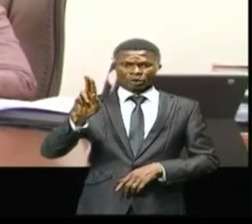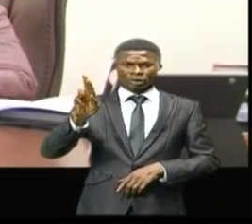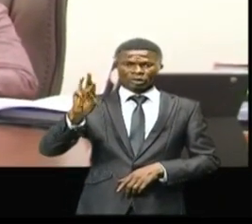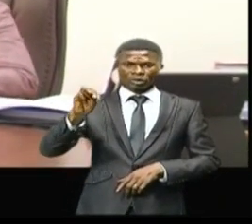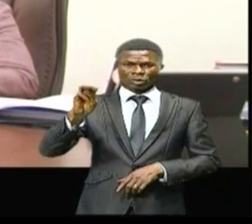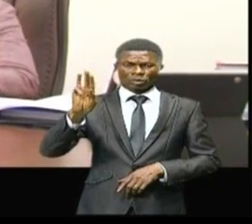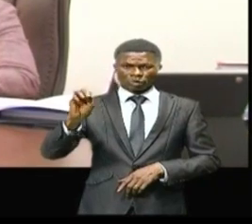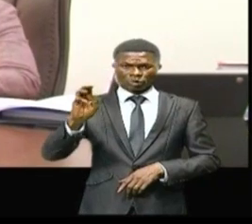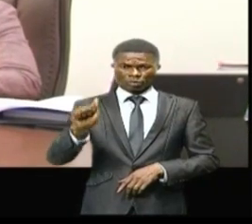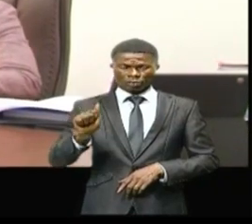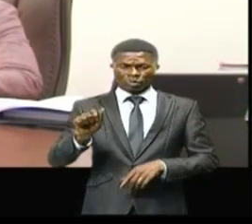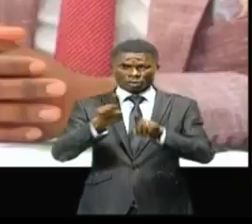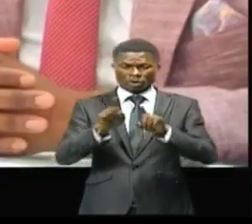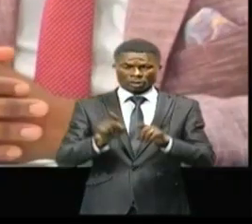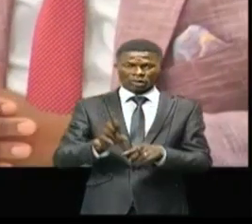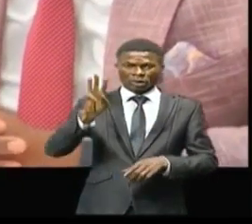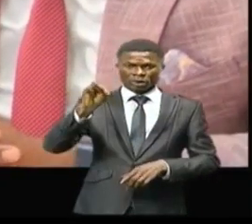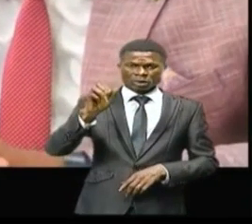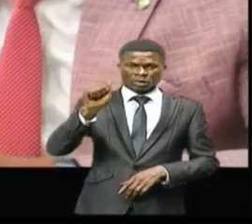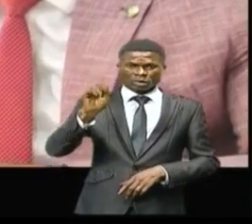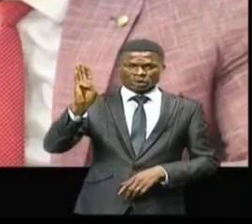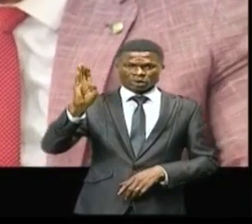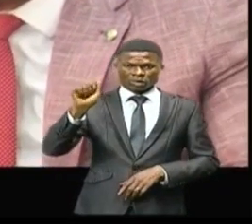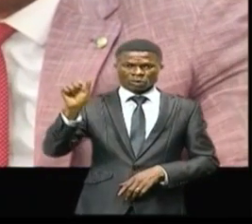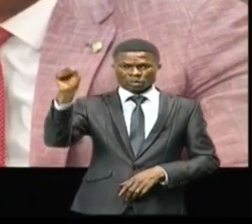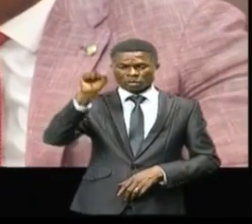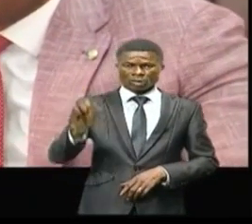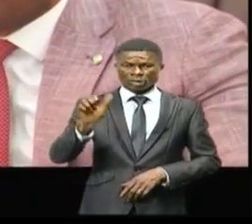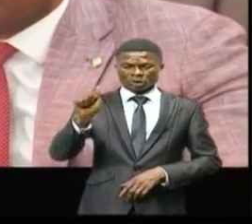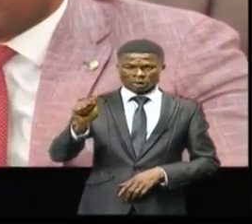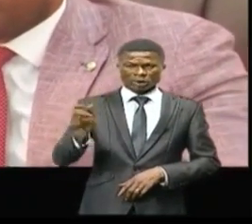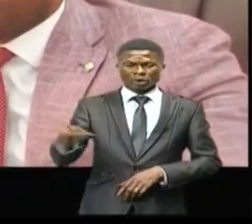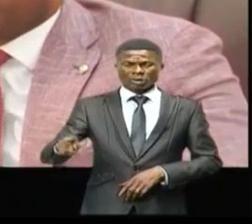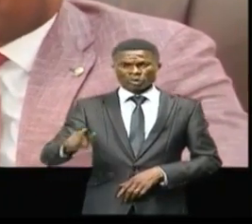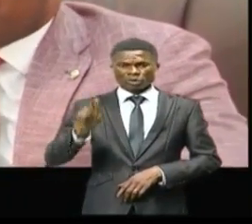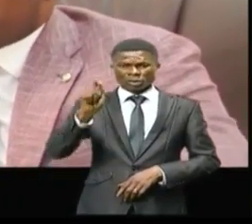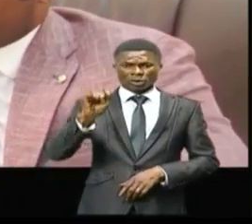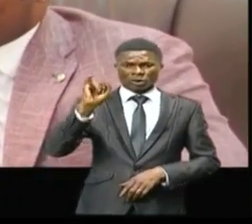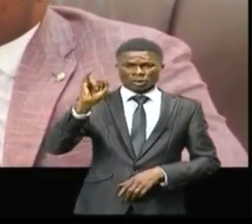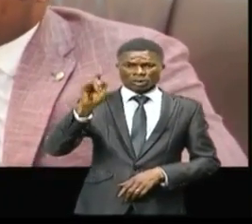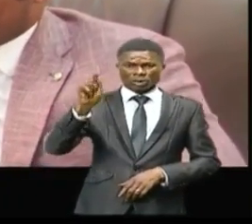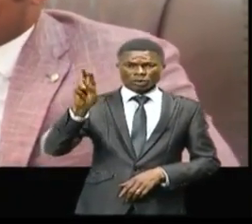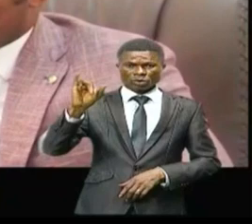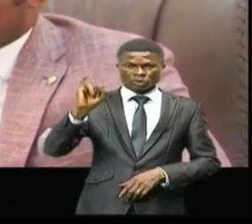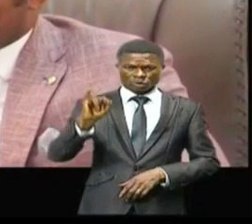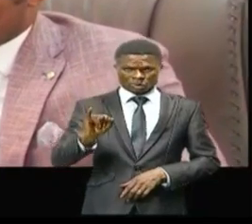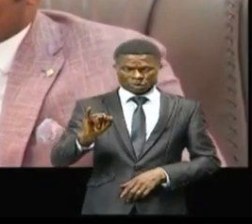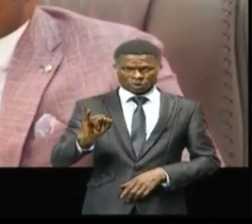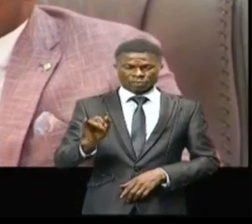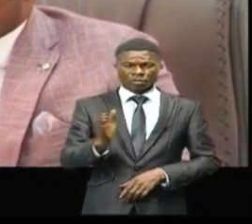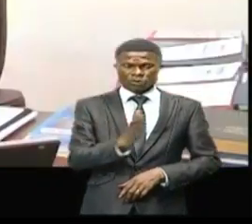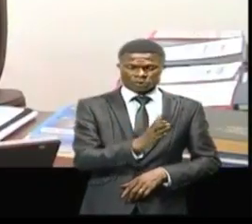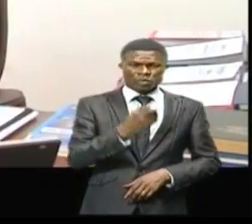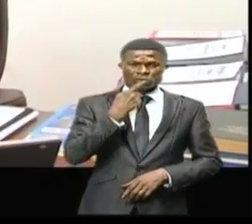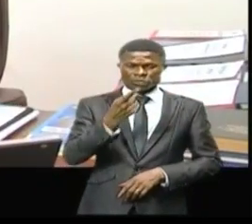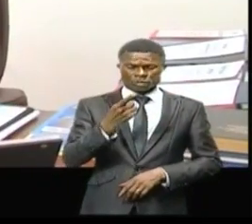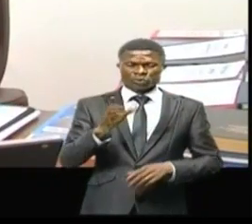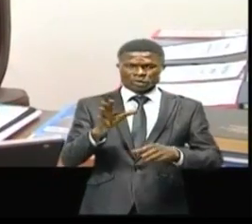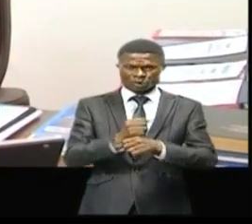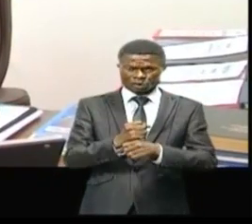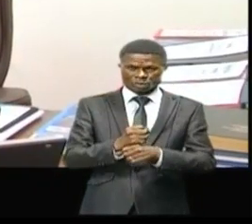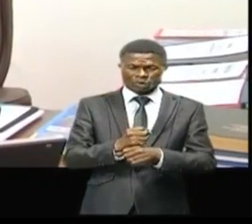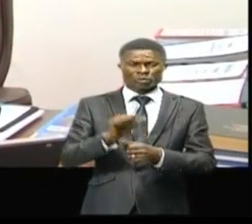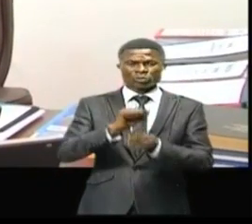maragui et mambassa dans la province d'élite Touré il a terminé en dressant sixtement